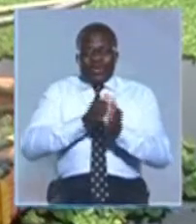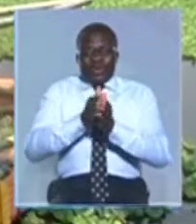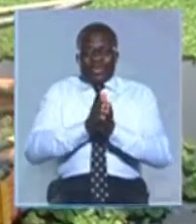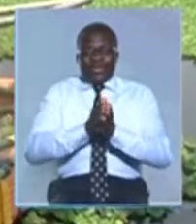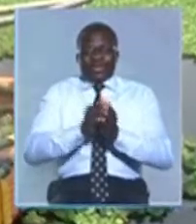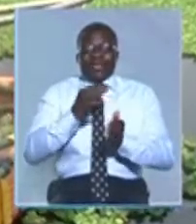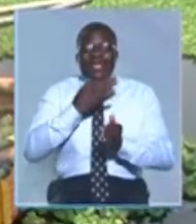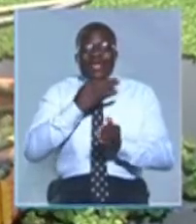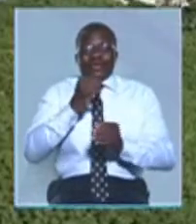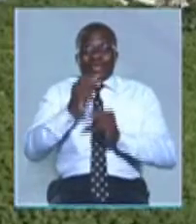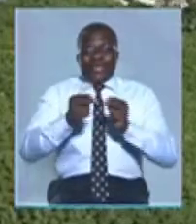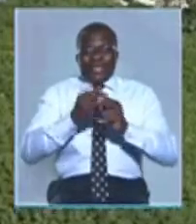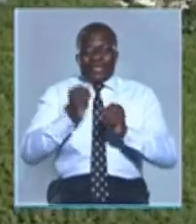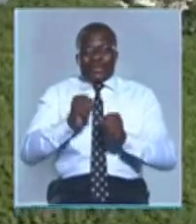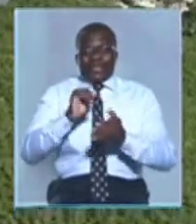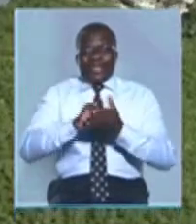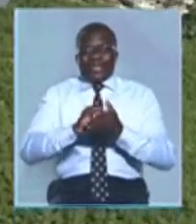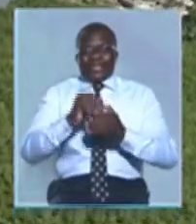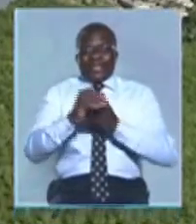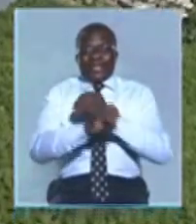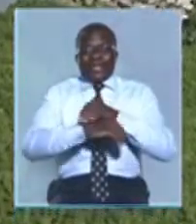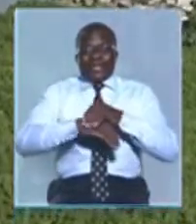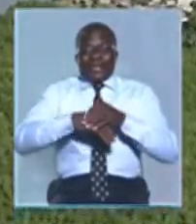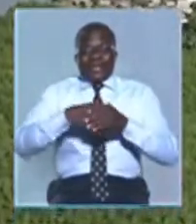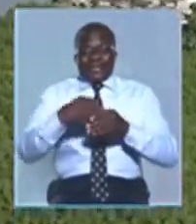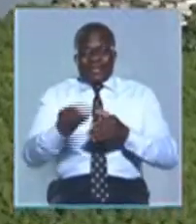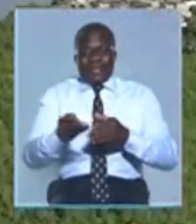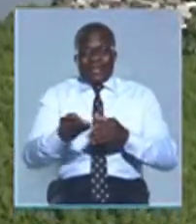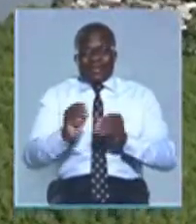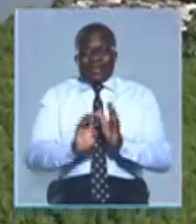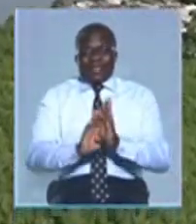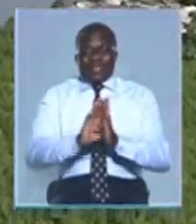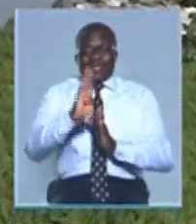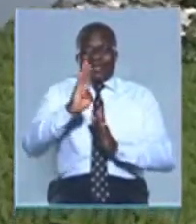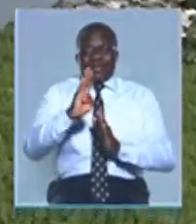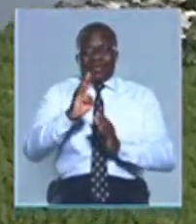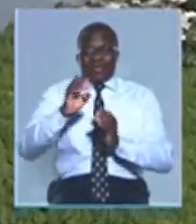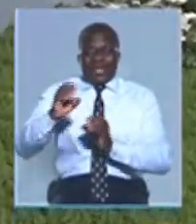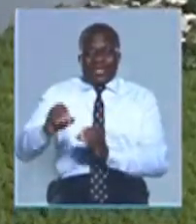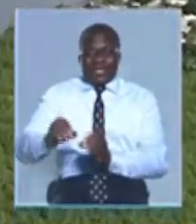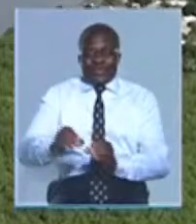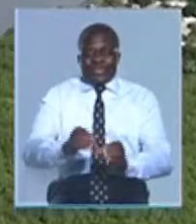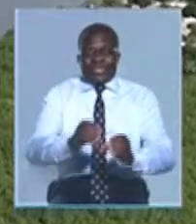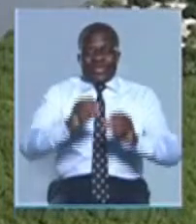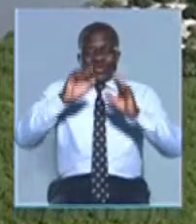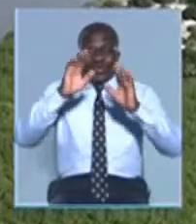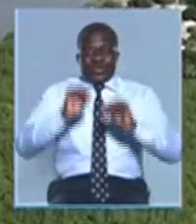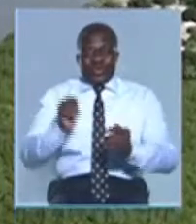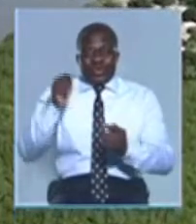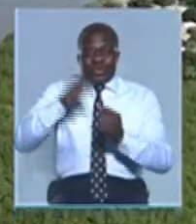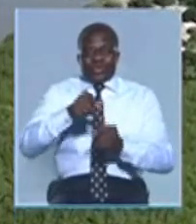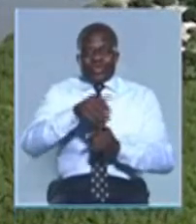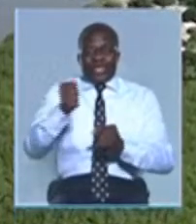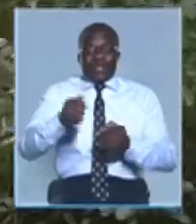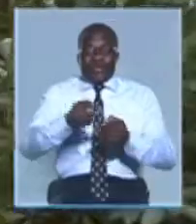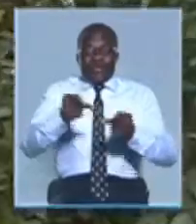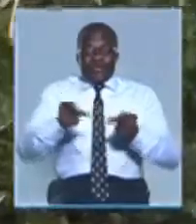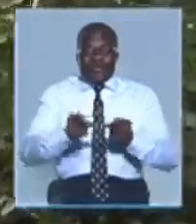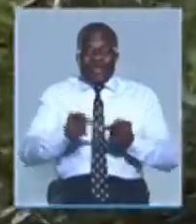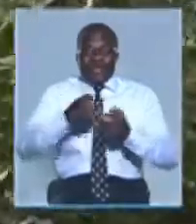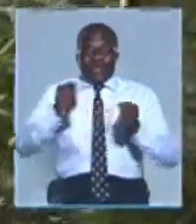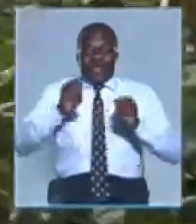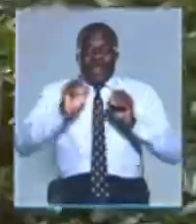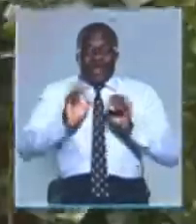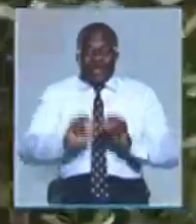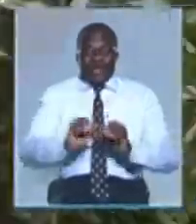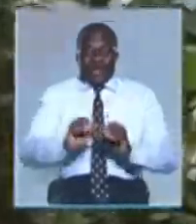la curiosité nationale et celle étrangère, développement du circuit fluvial pour joindre d'autres cités du Grand